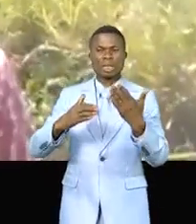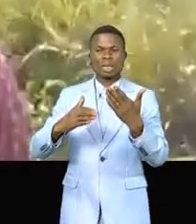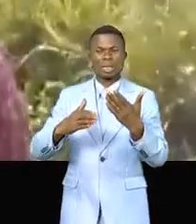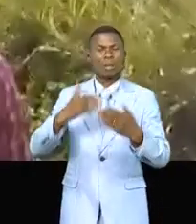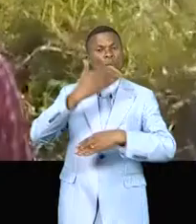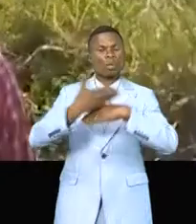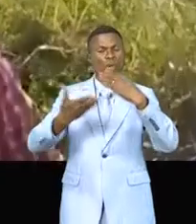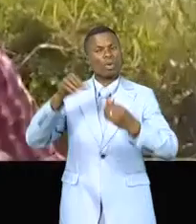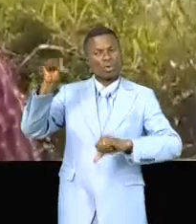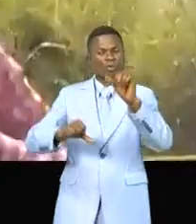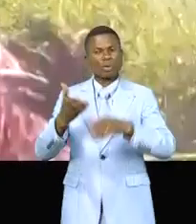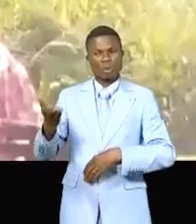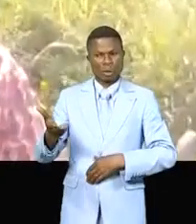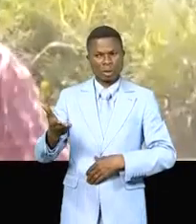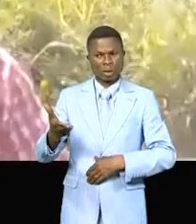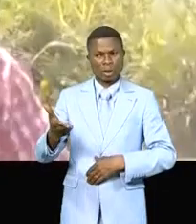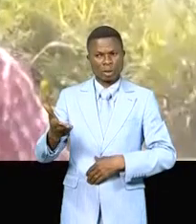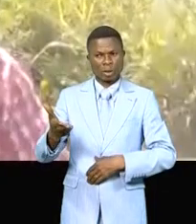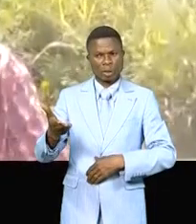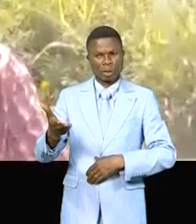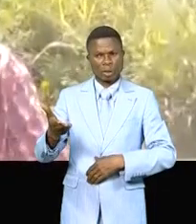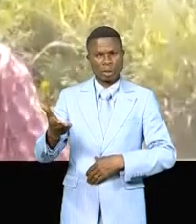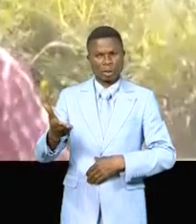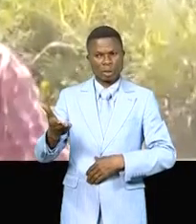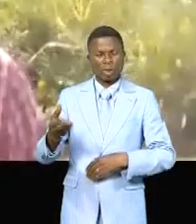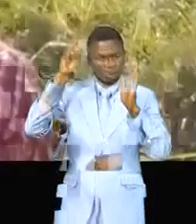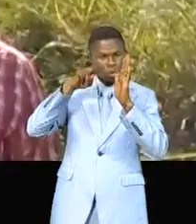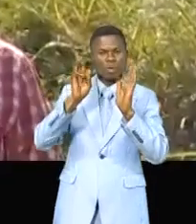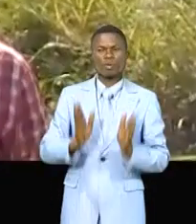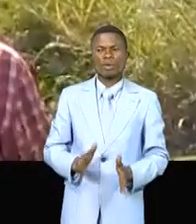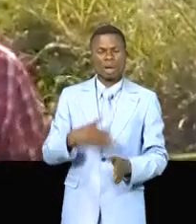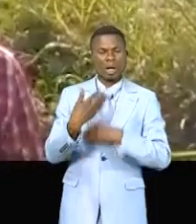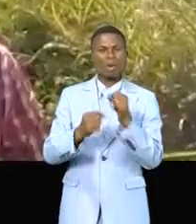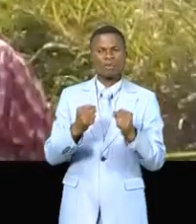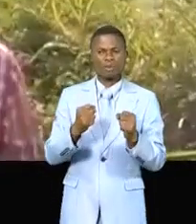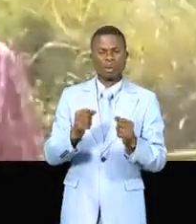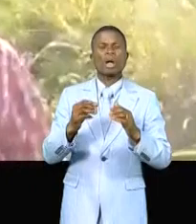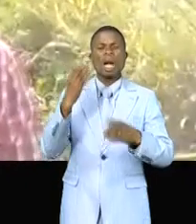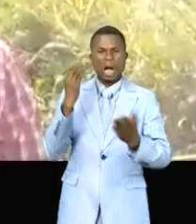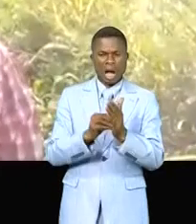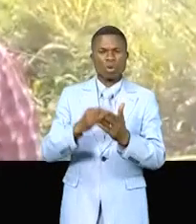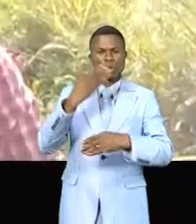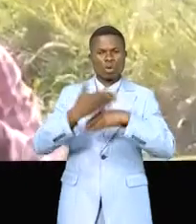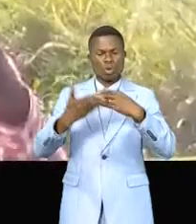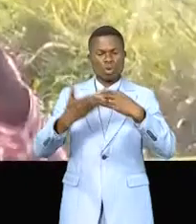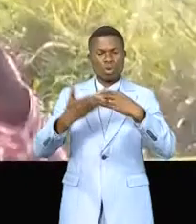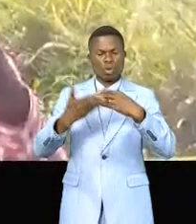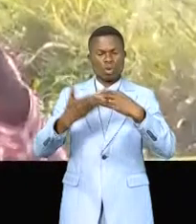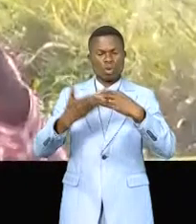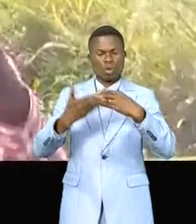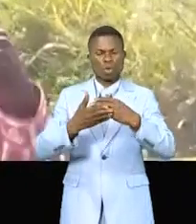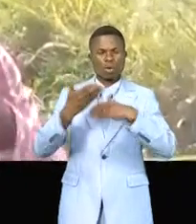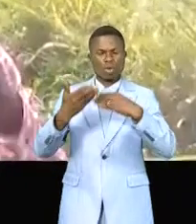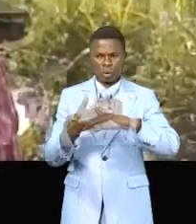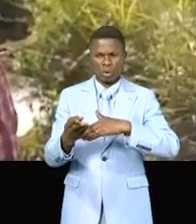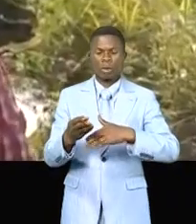mal réhabilité. Et c'est pourquoi nous devons faire un effort pour que ce pont soit réhabilité de nouveau. Comme